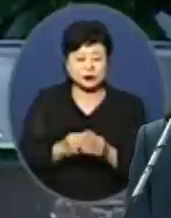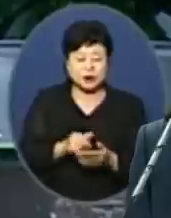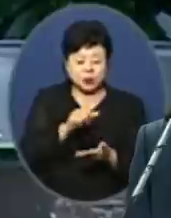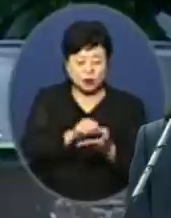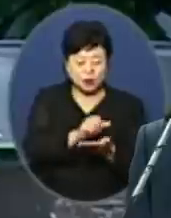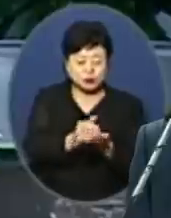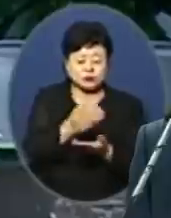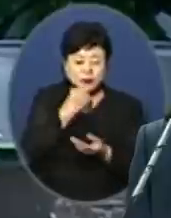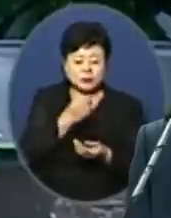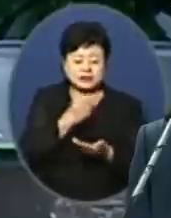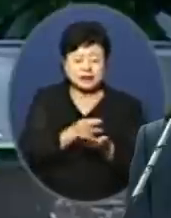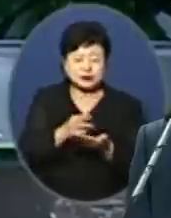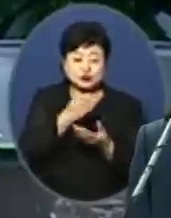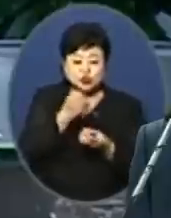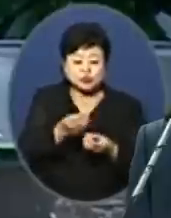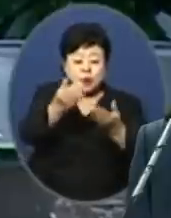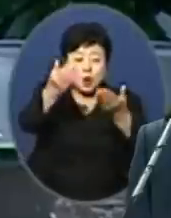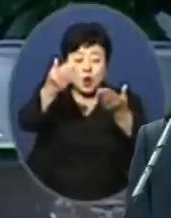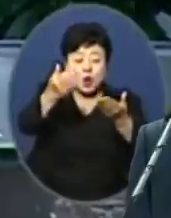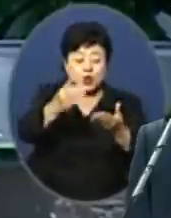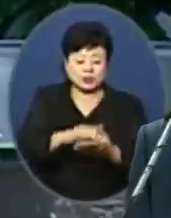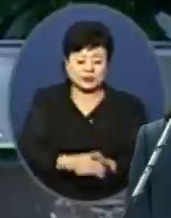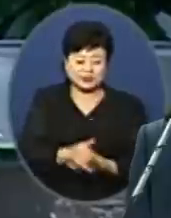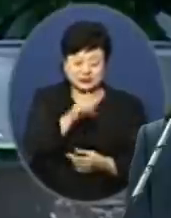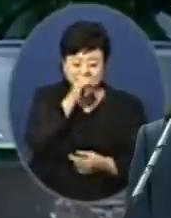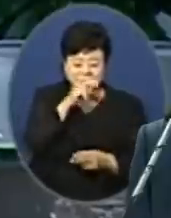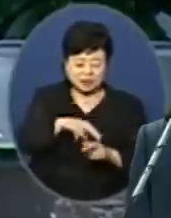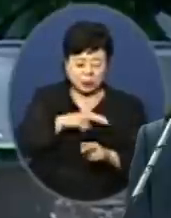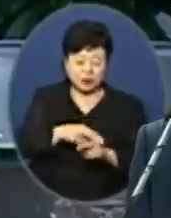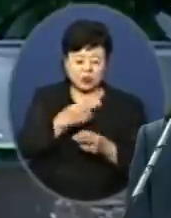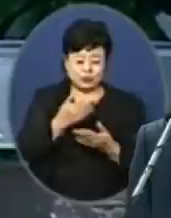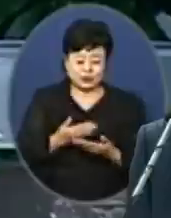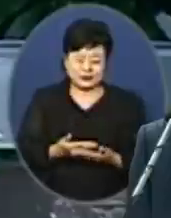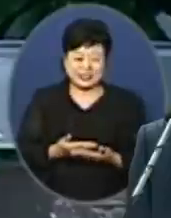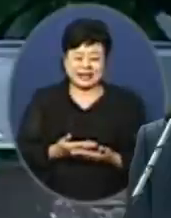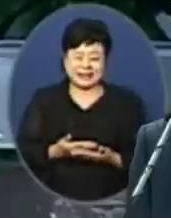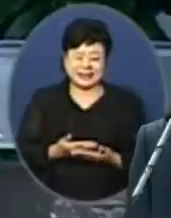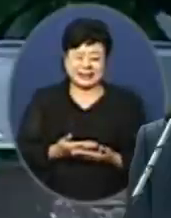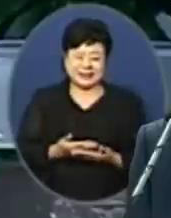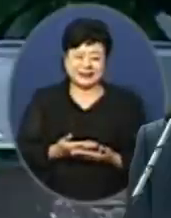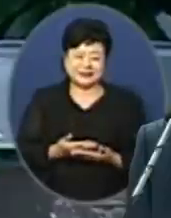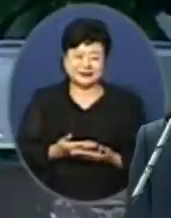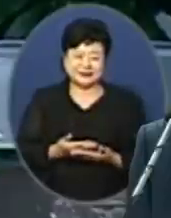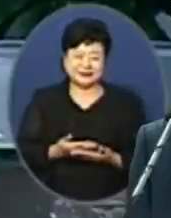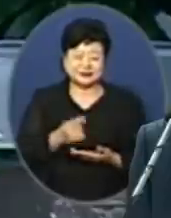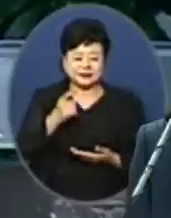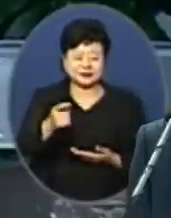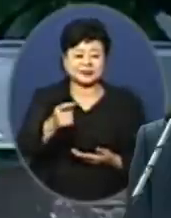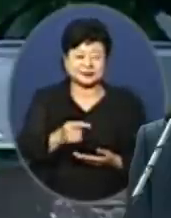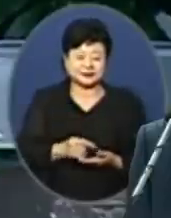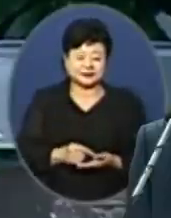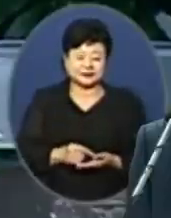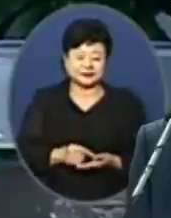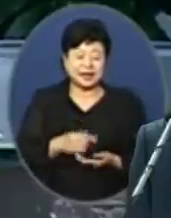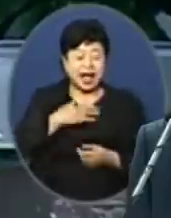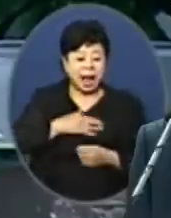우중보험과 삼중축복을 여러분에게 선물로 주시는 것입니다. 이것을 꼭